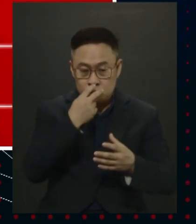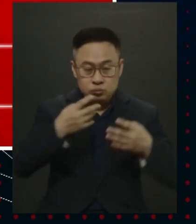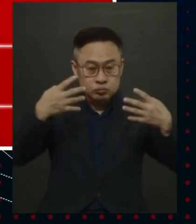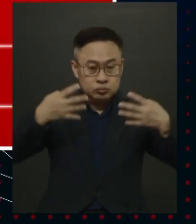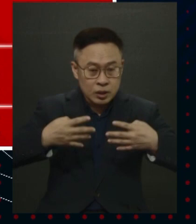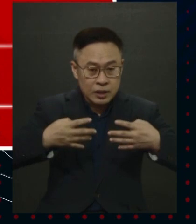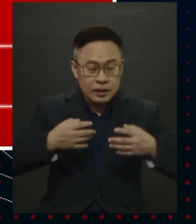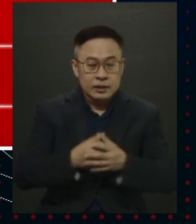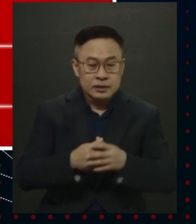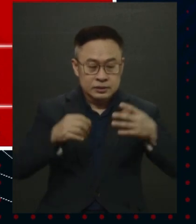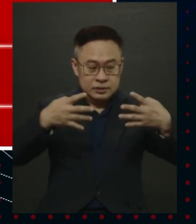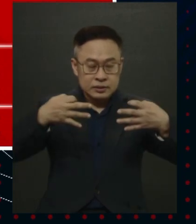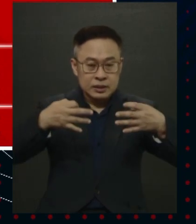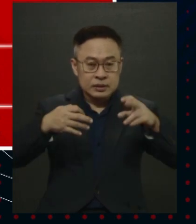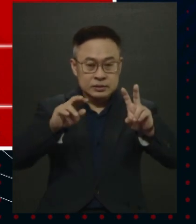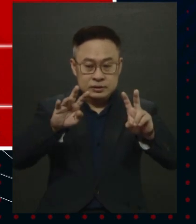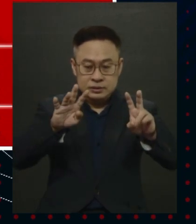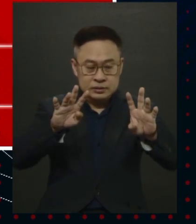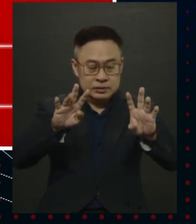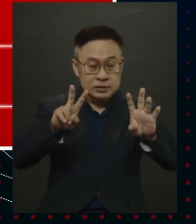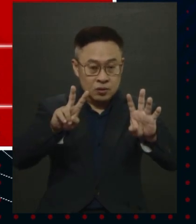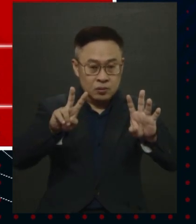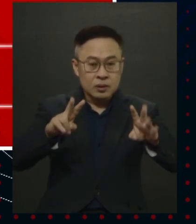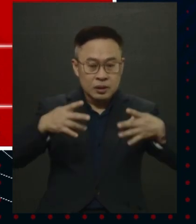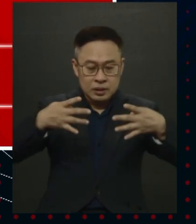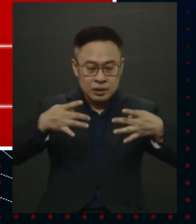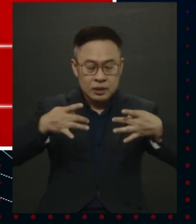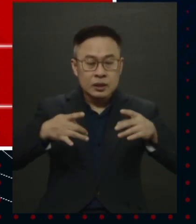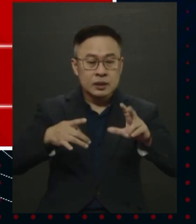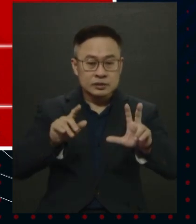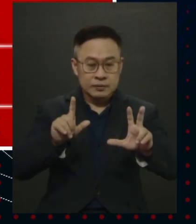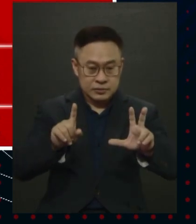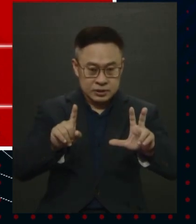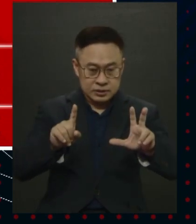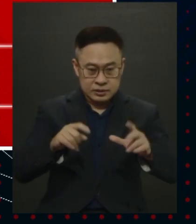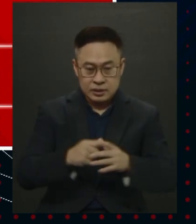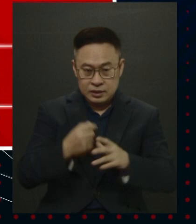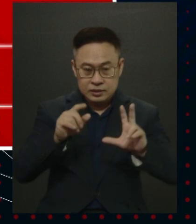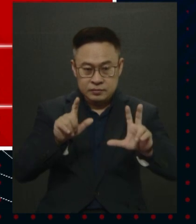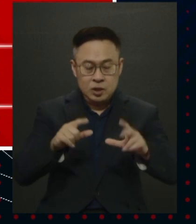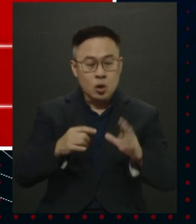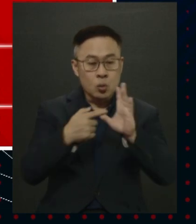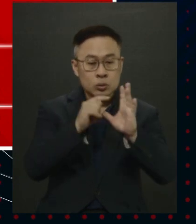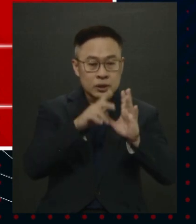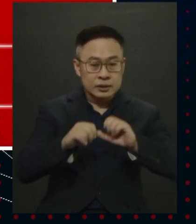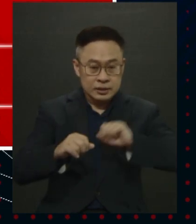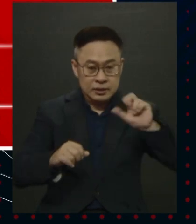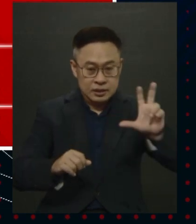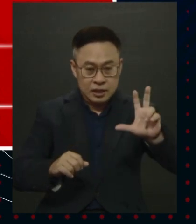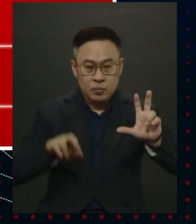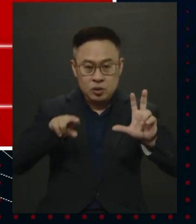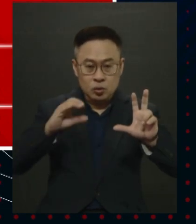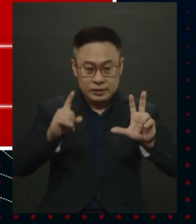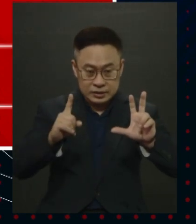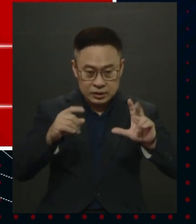4-2แล้วก็คู่พธีประจวบที่ชนะขอนแก่น 1-0นะครับก็จะมีอุทัยธาครับเปิดบ้านชนะระยอง FCไป 3-1แล้วก็ลำพูน